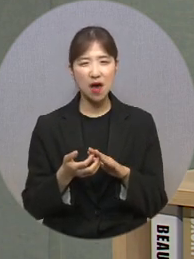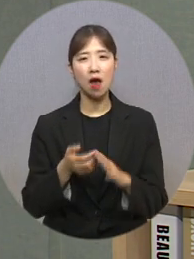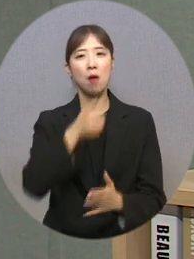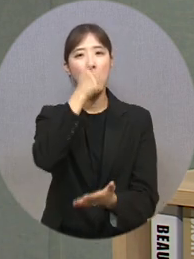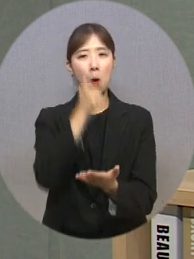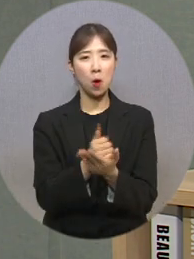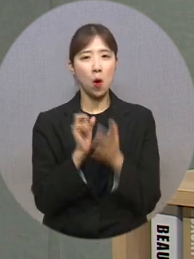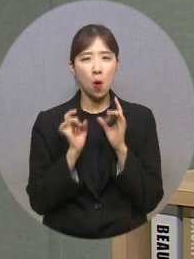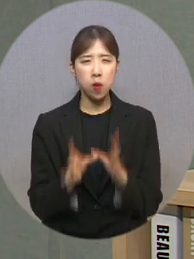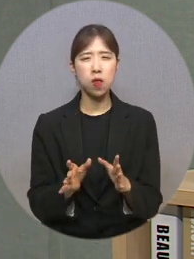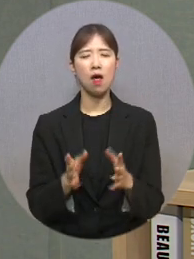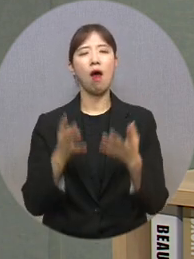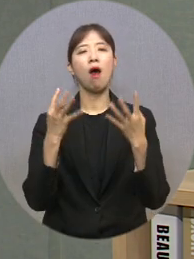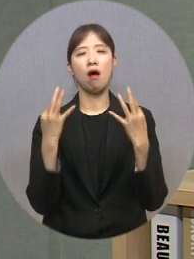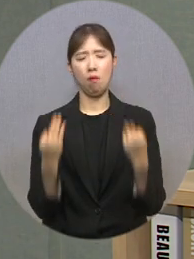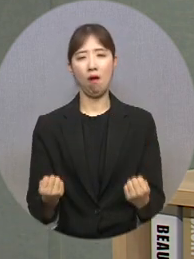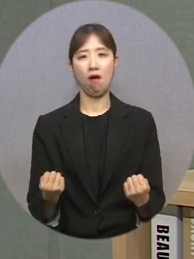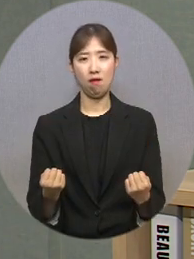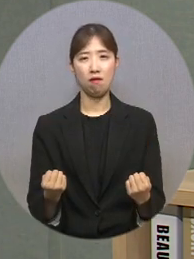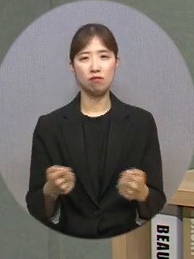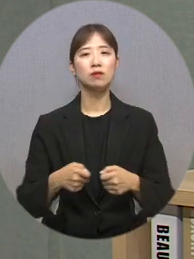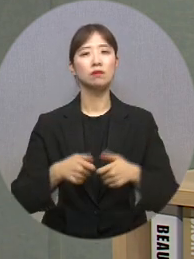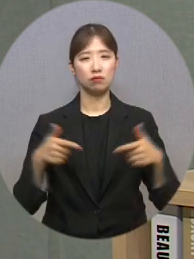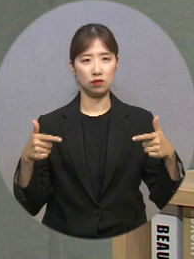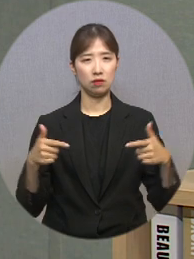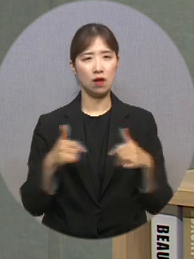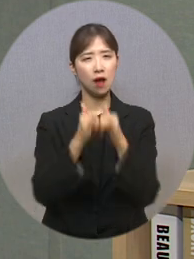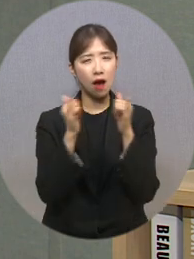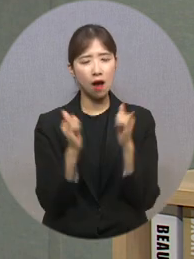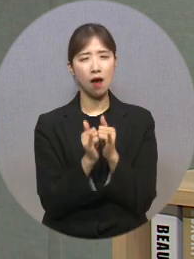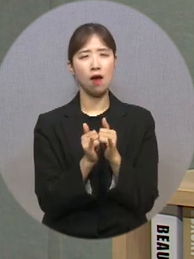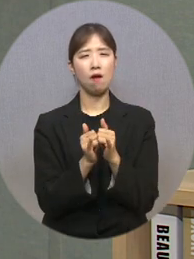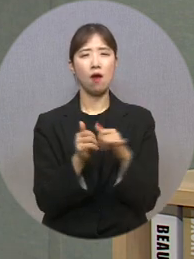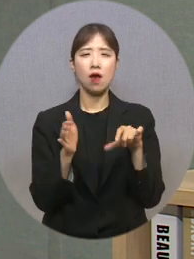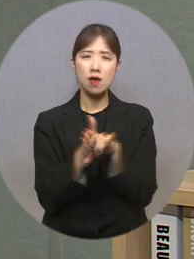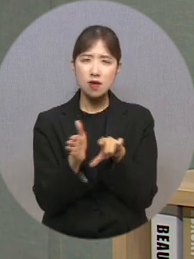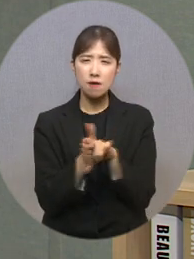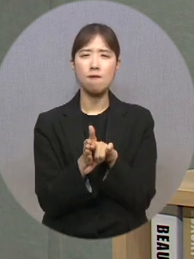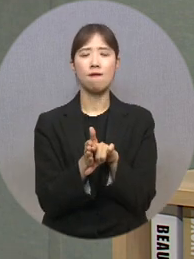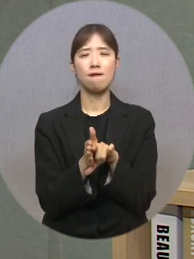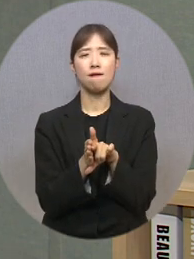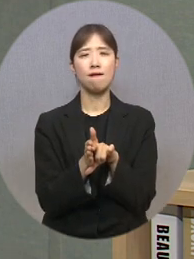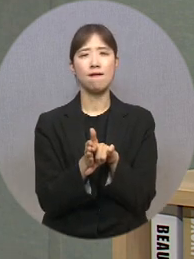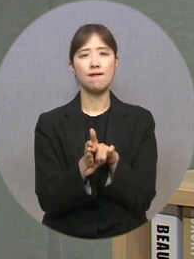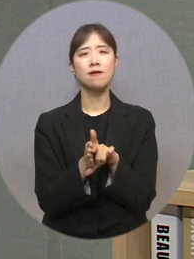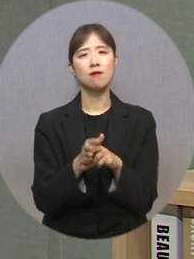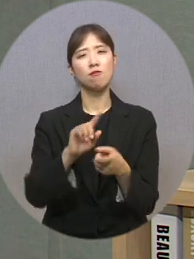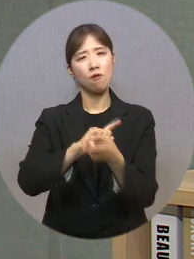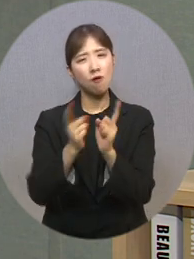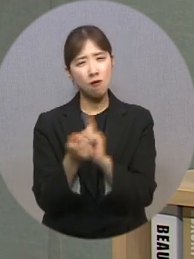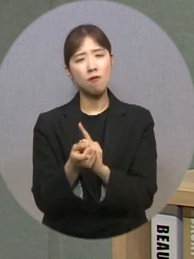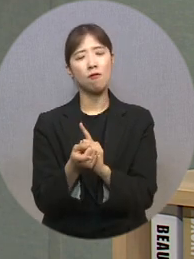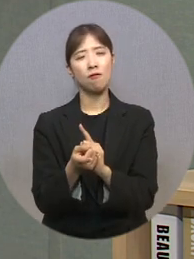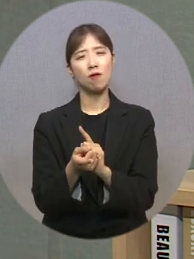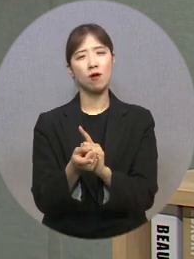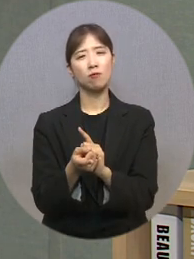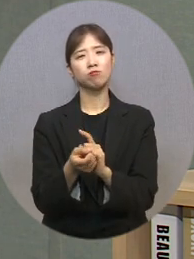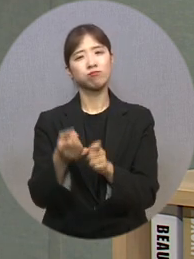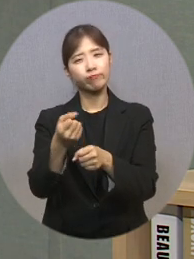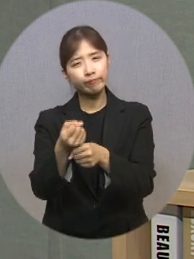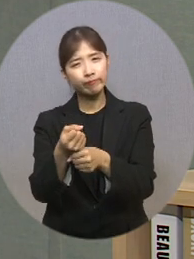않고 있습니다. 사회가 좀 신뢰와 믿음 속에서 서로 의지하면서 살아가야